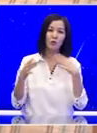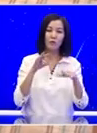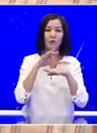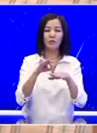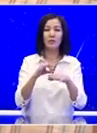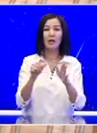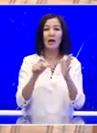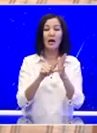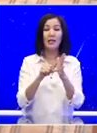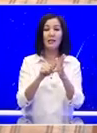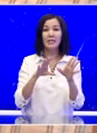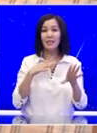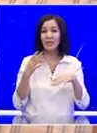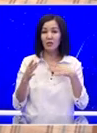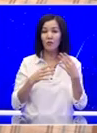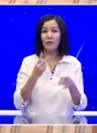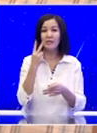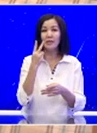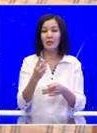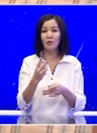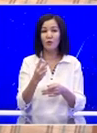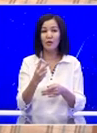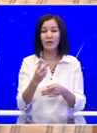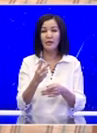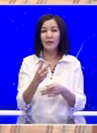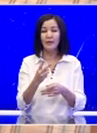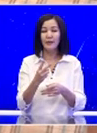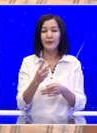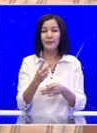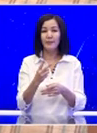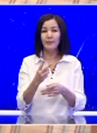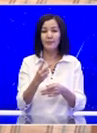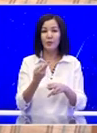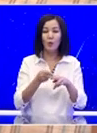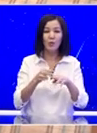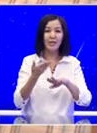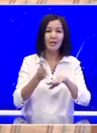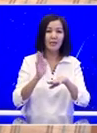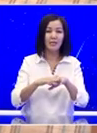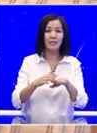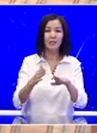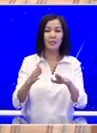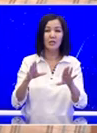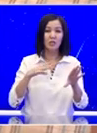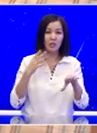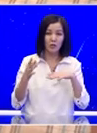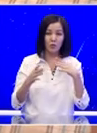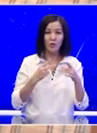екеуі ОФП болса, екеуі өте күрделі жаттығу болса,